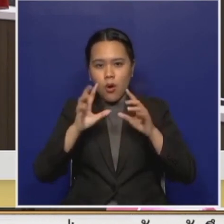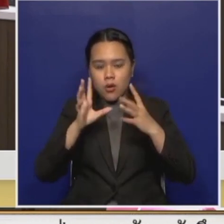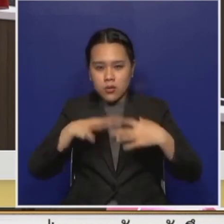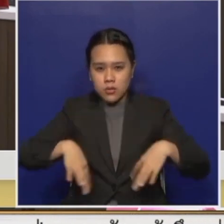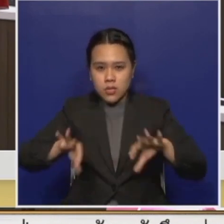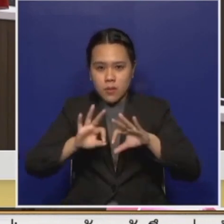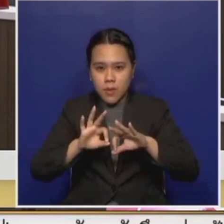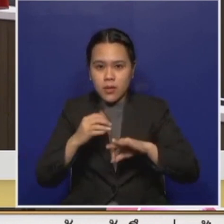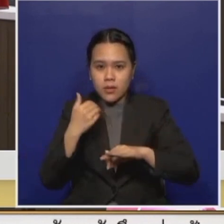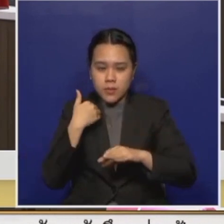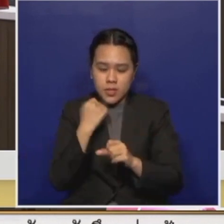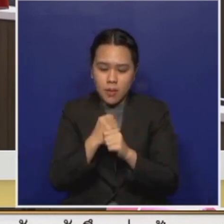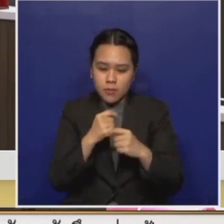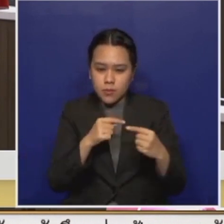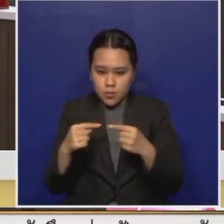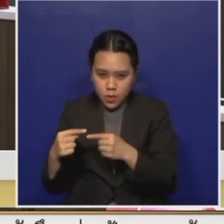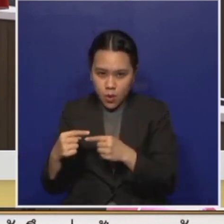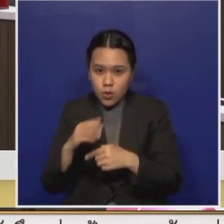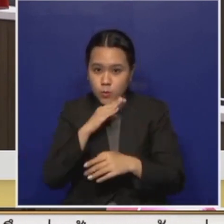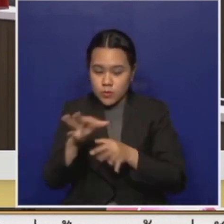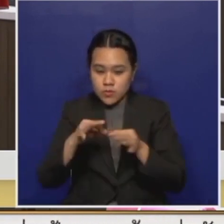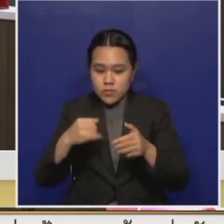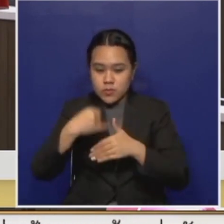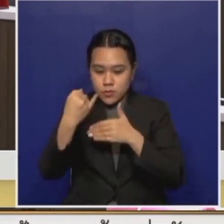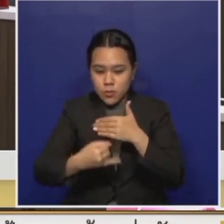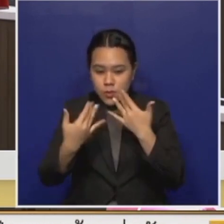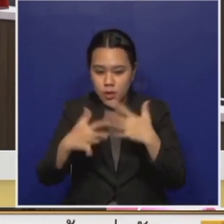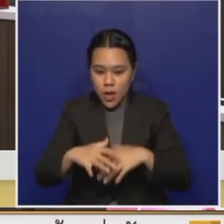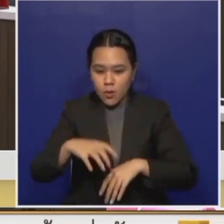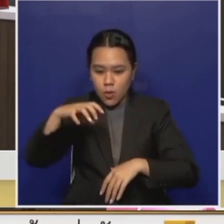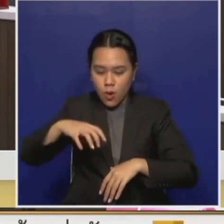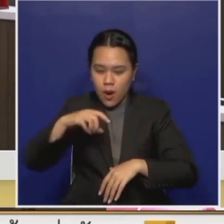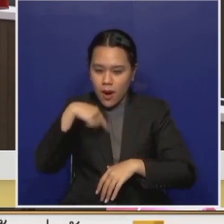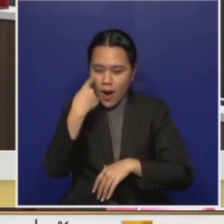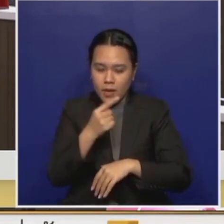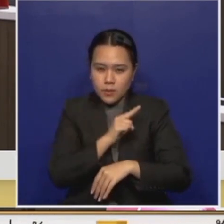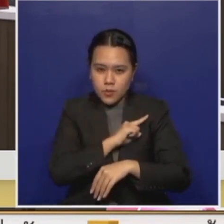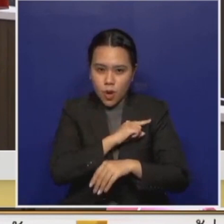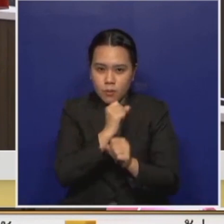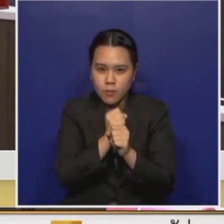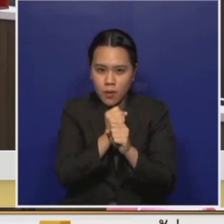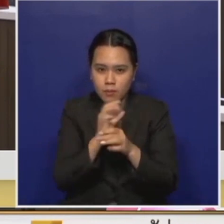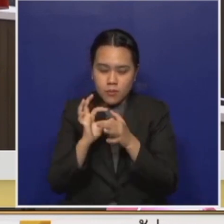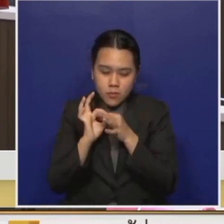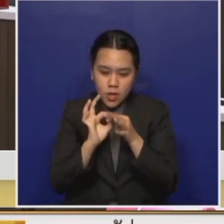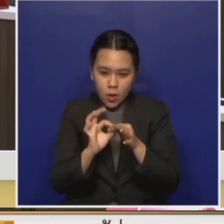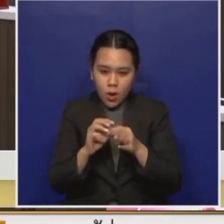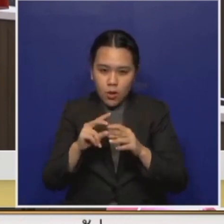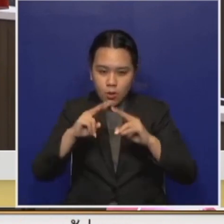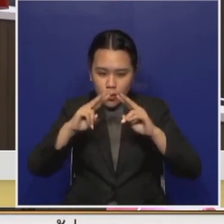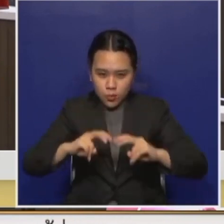า